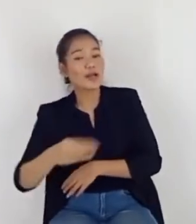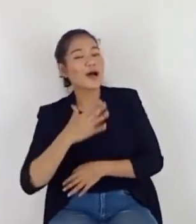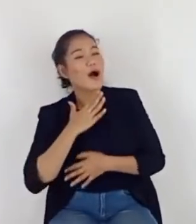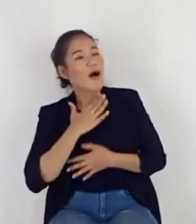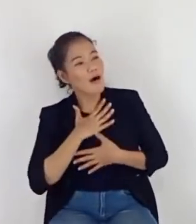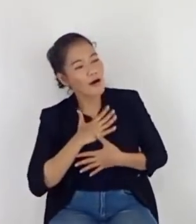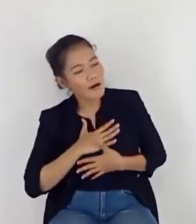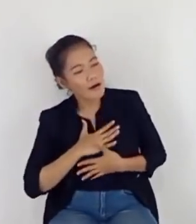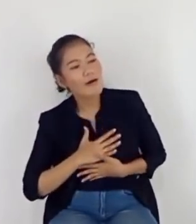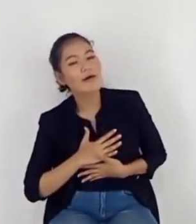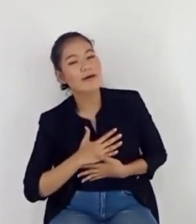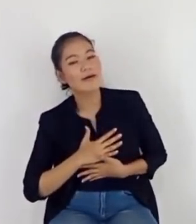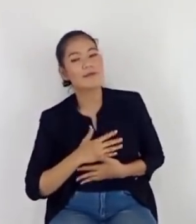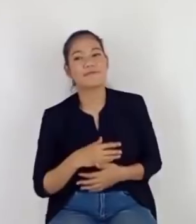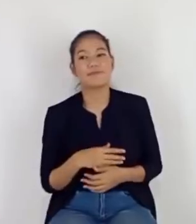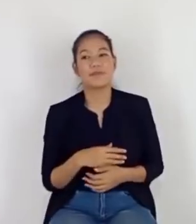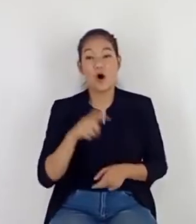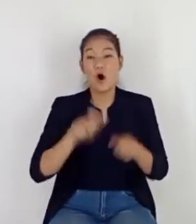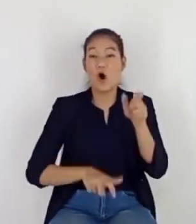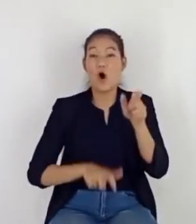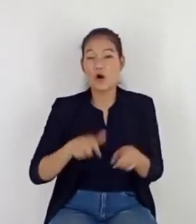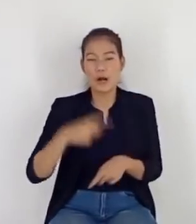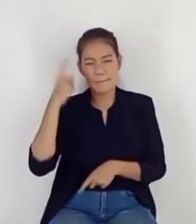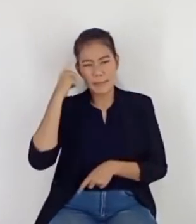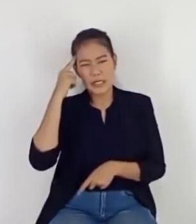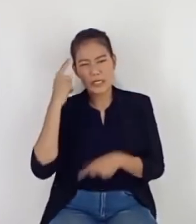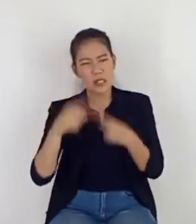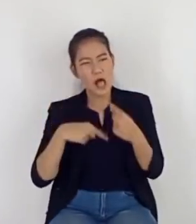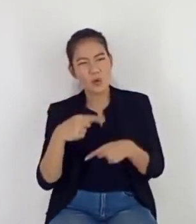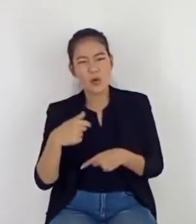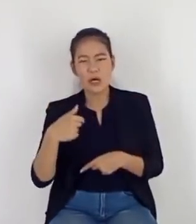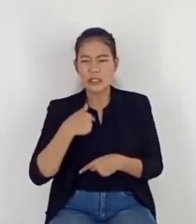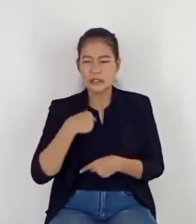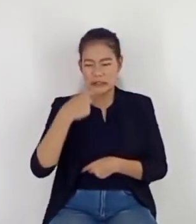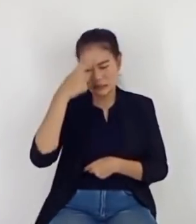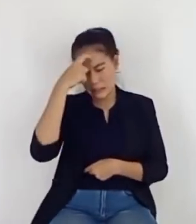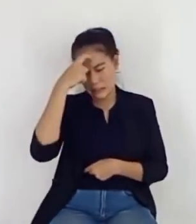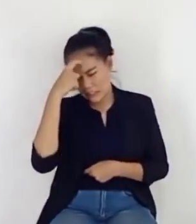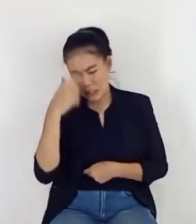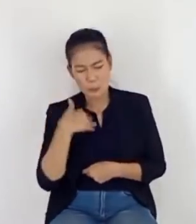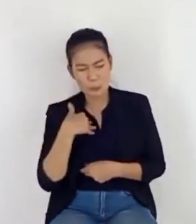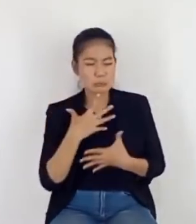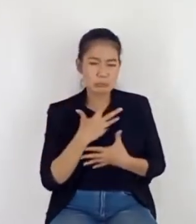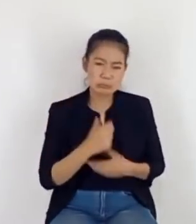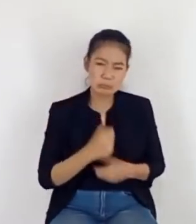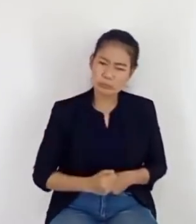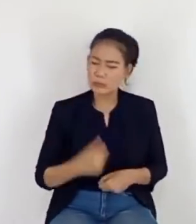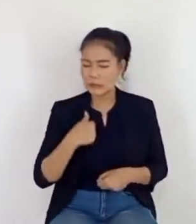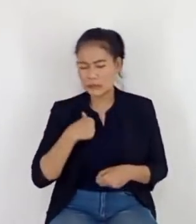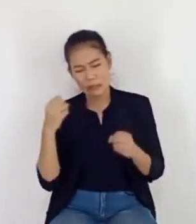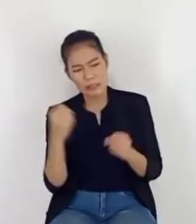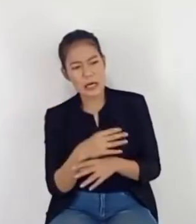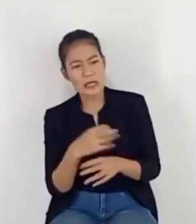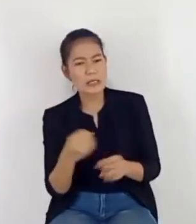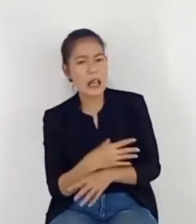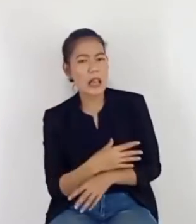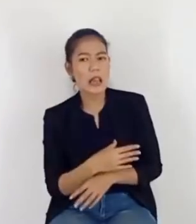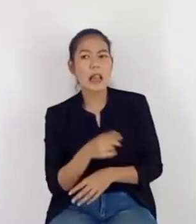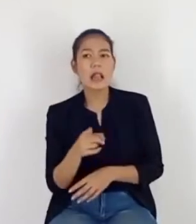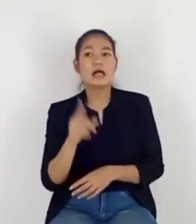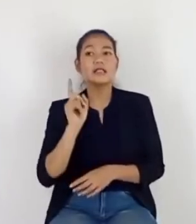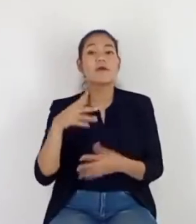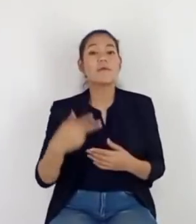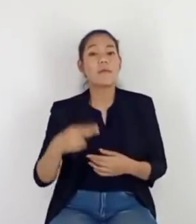saudaranya itu. Orang yang selalu berpikir bahwa dirinya sakit, berduka, gagal, ini karena Tuhan